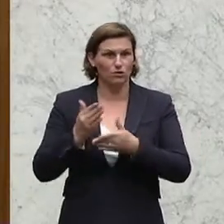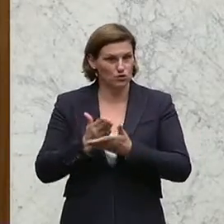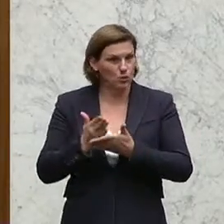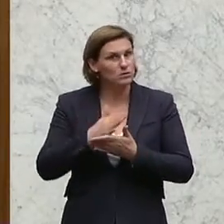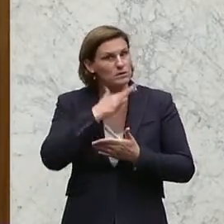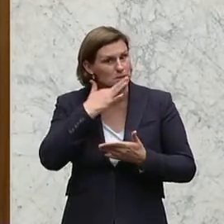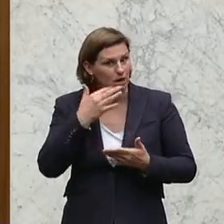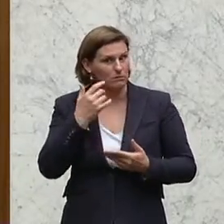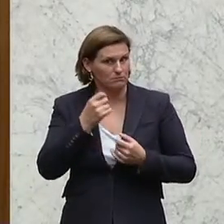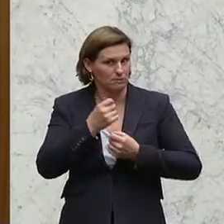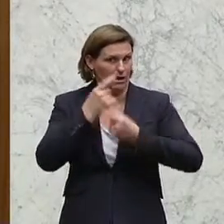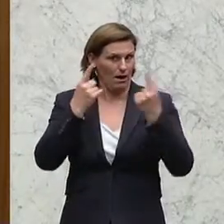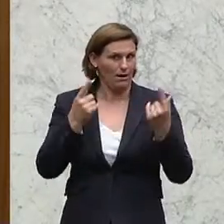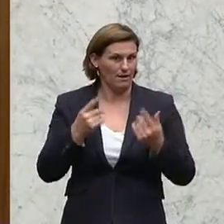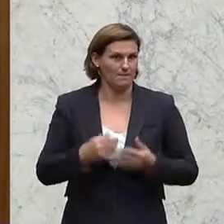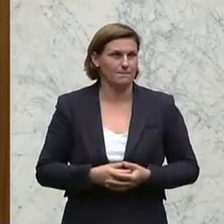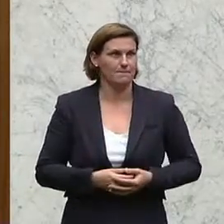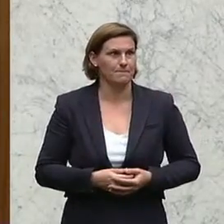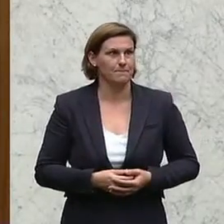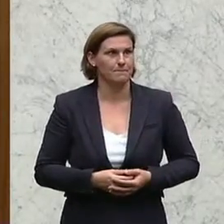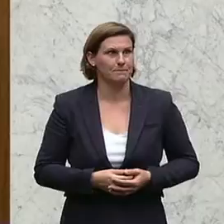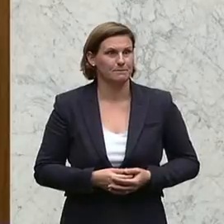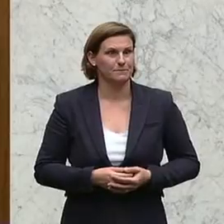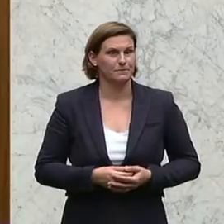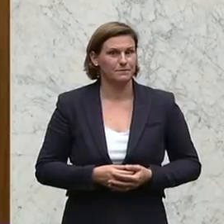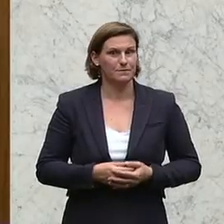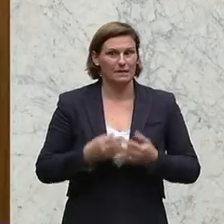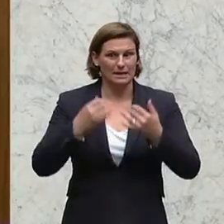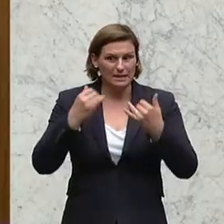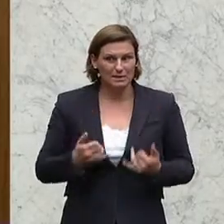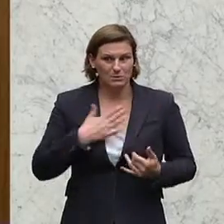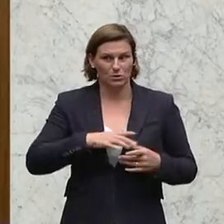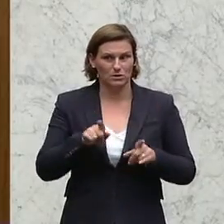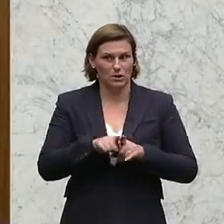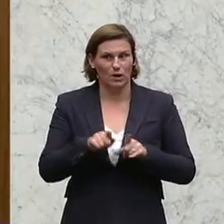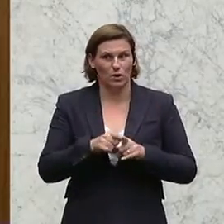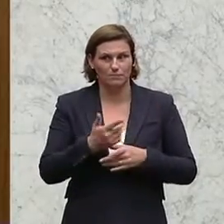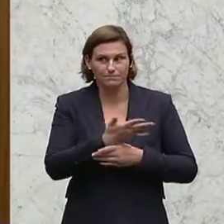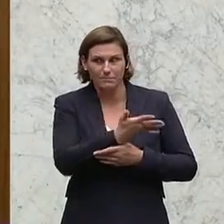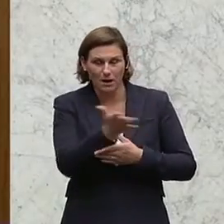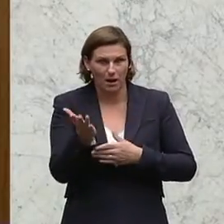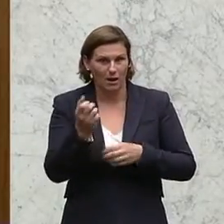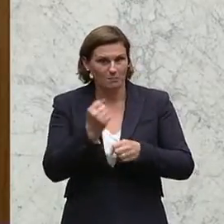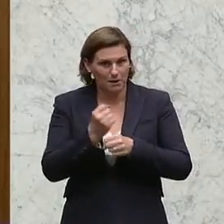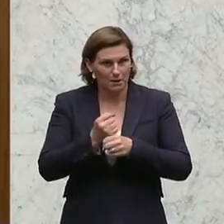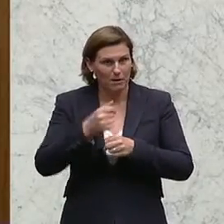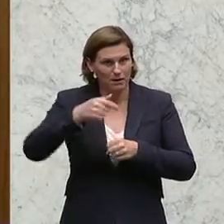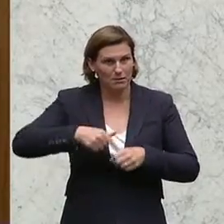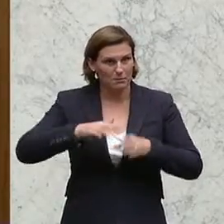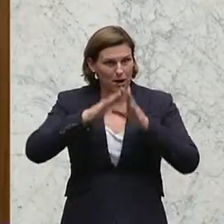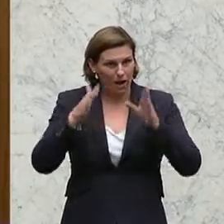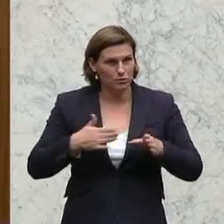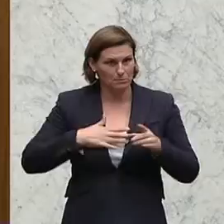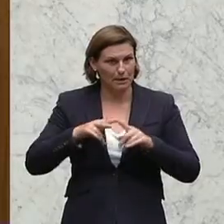sehr deutlich. An dieser Stelle möchte ich mich auch bei allen Mitarbeitern im Haus und in meinem